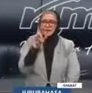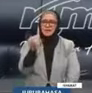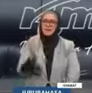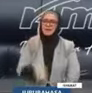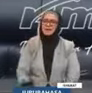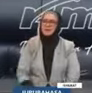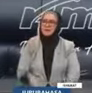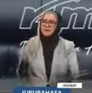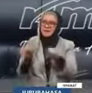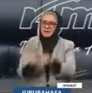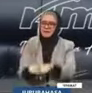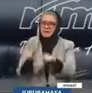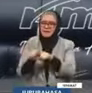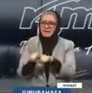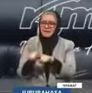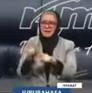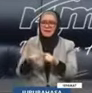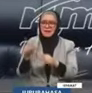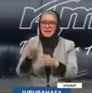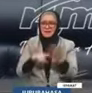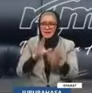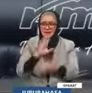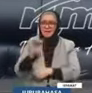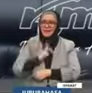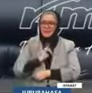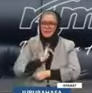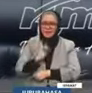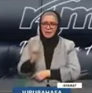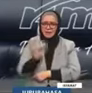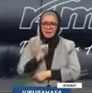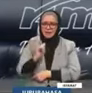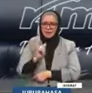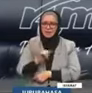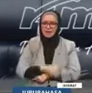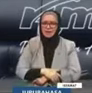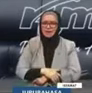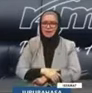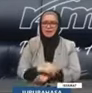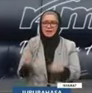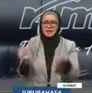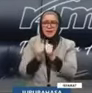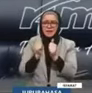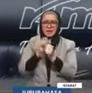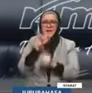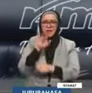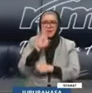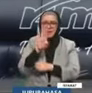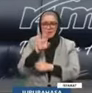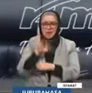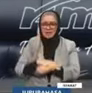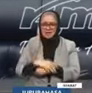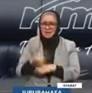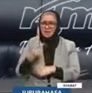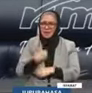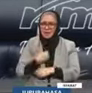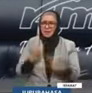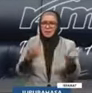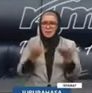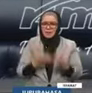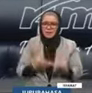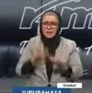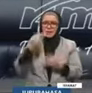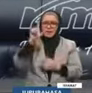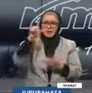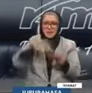siap seperti yang Mohamad Bakti juga memang Ndak karena ini disegerakan karena Ia memang memberi kepentingan